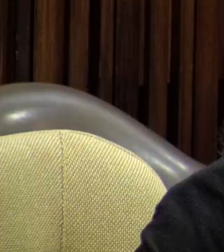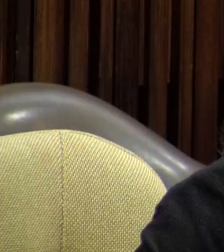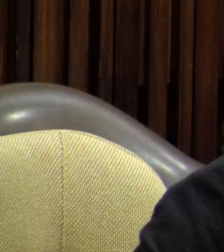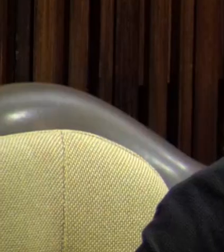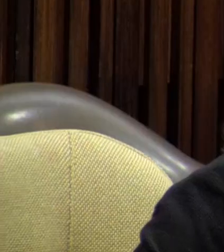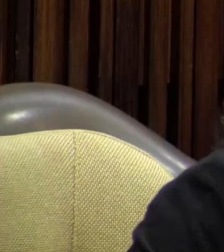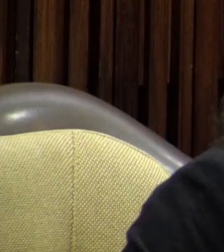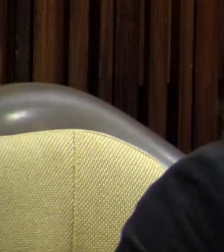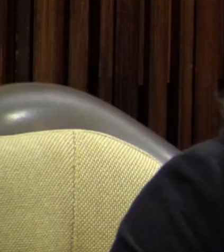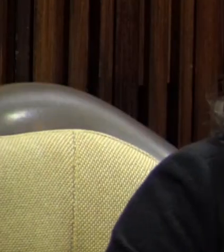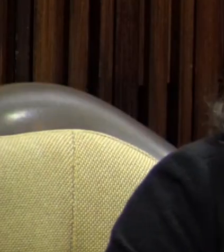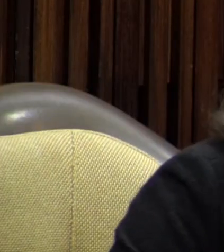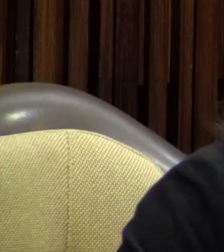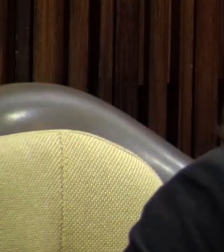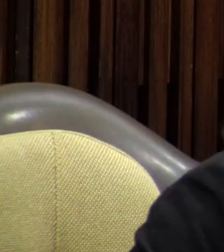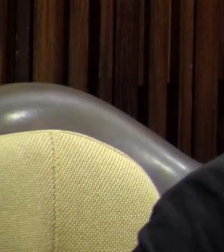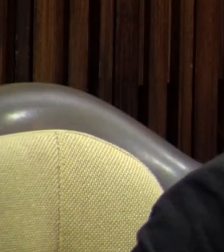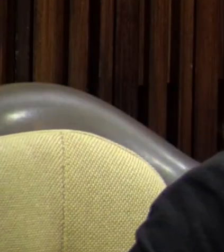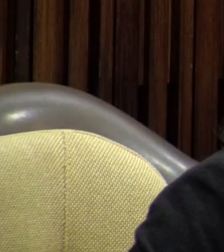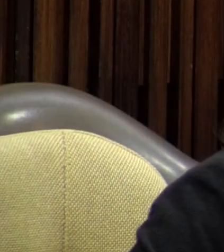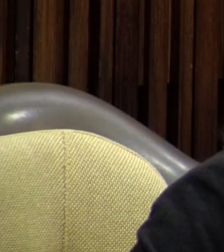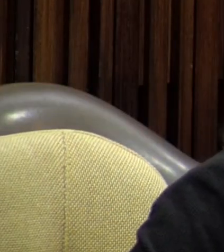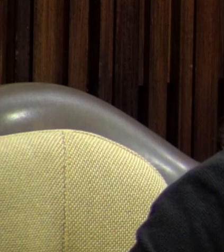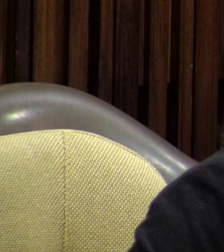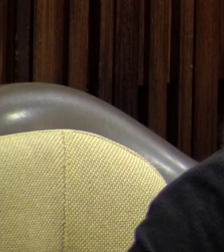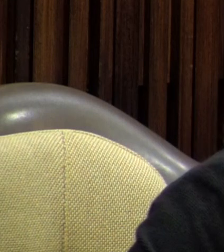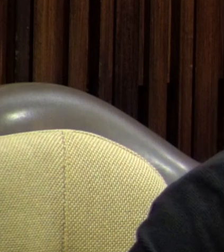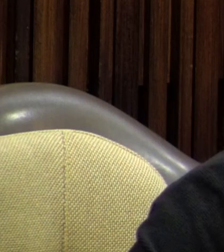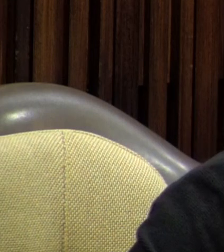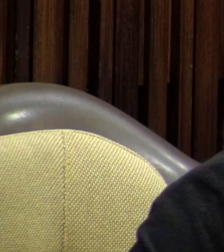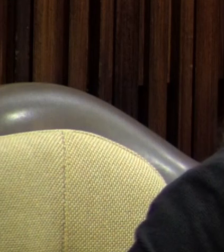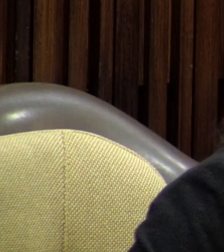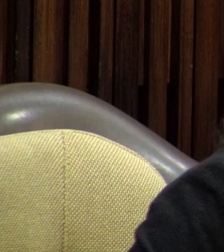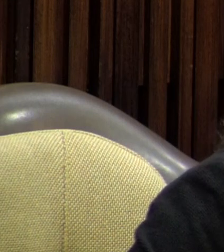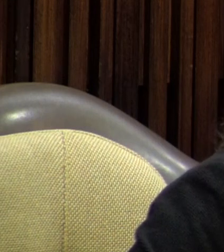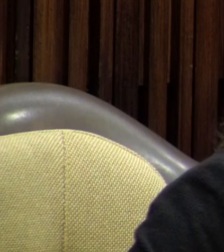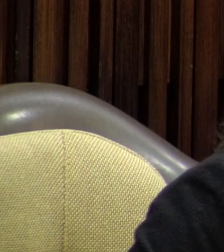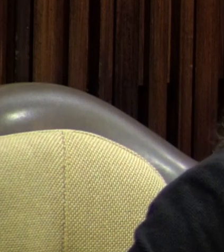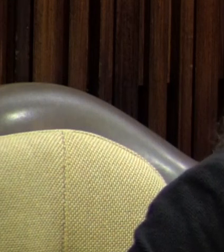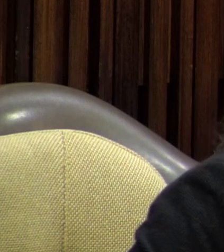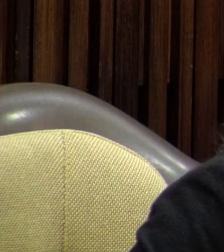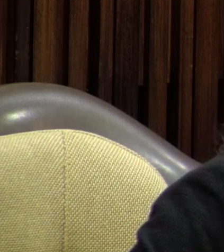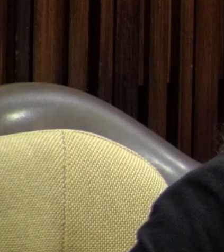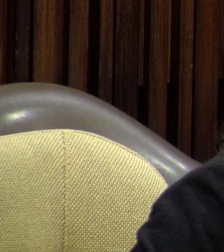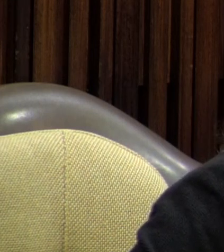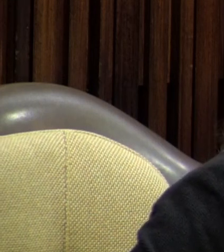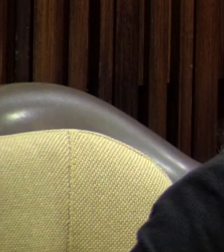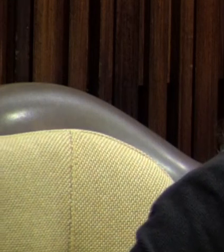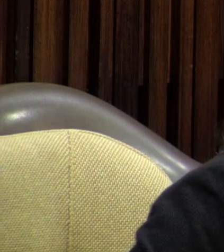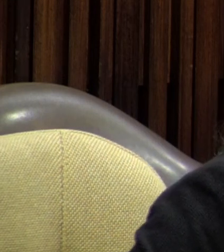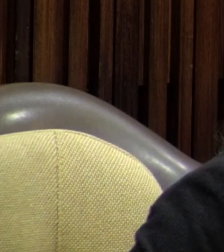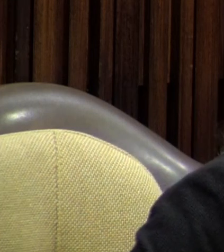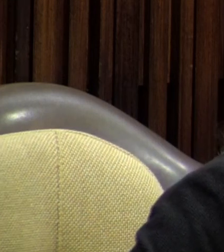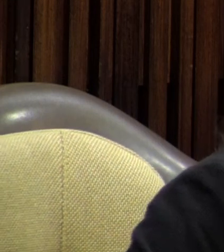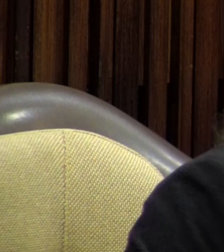2018 je crois ici même vous avez présenté ce projet aux habitants qui ont été invités à venir à une réunion publique